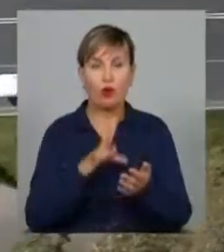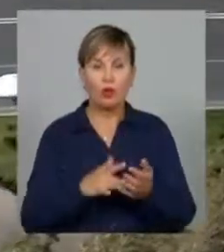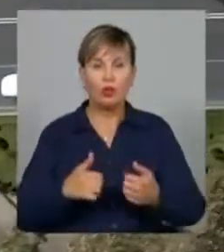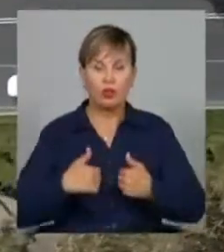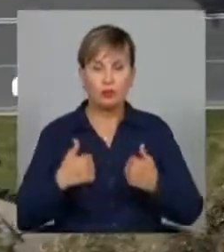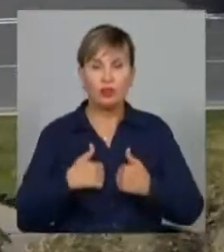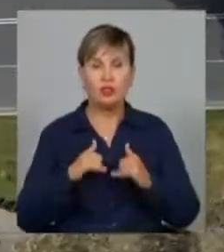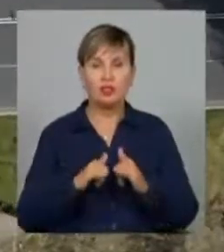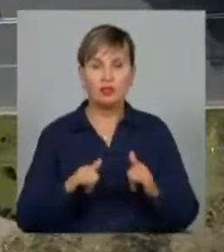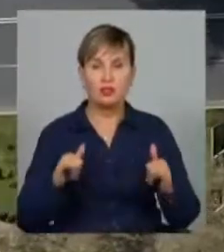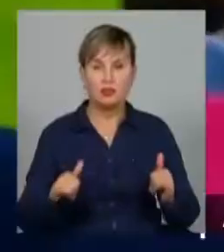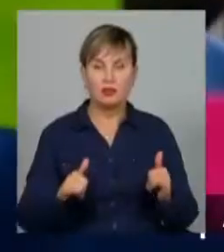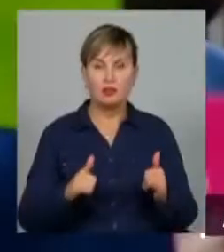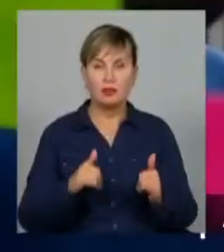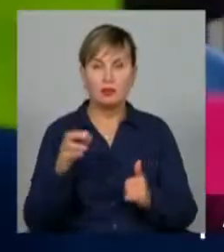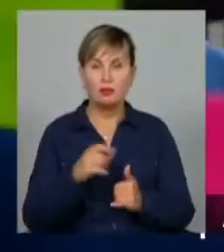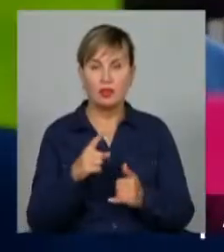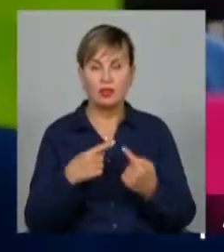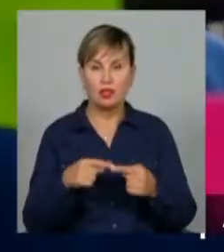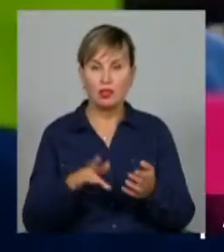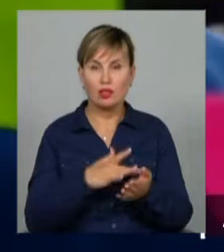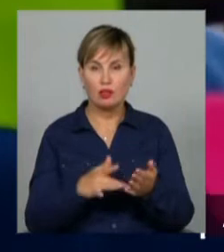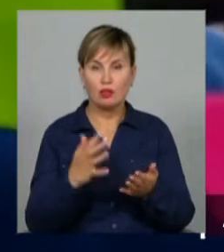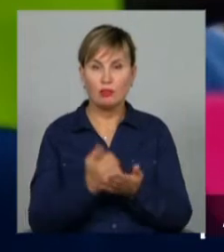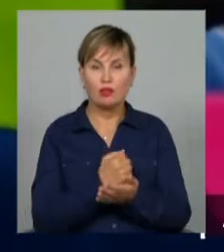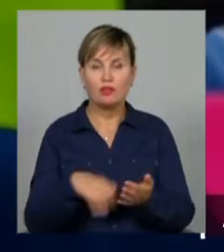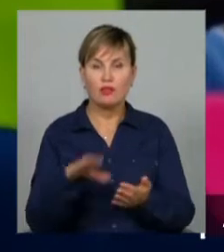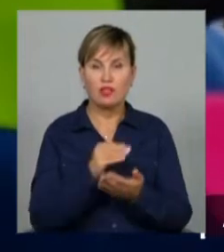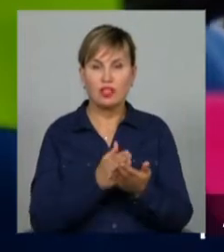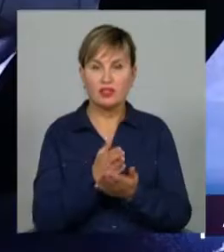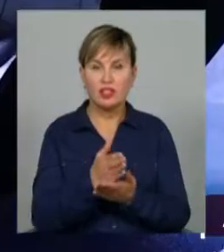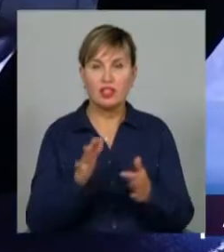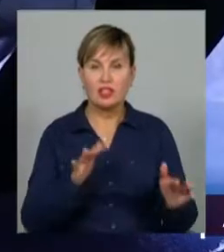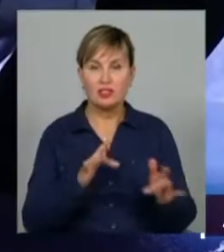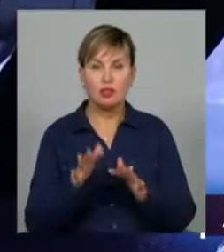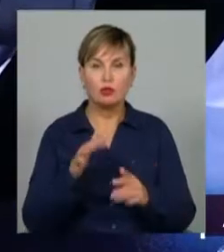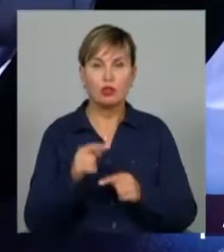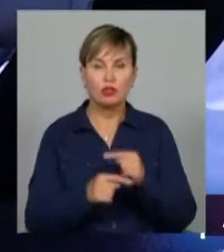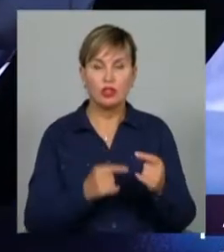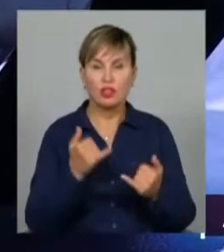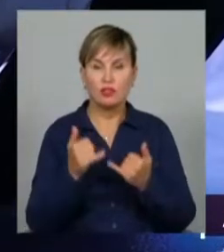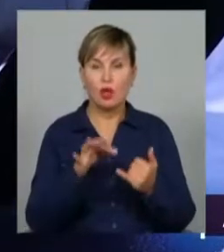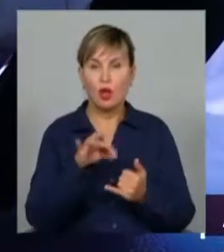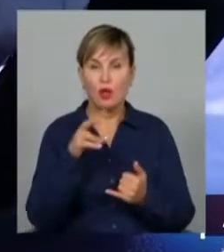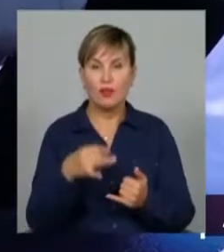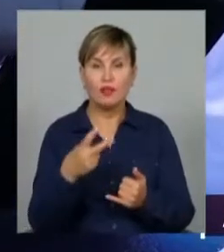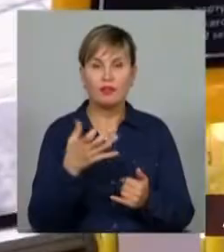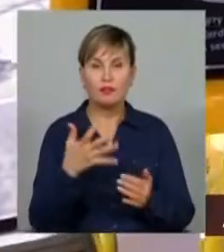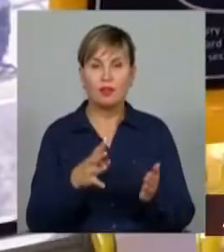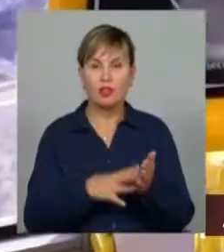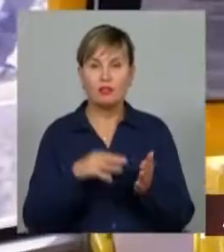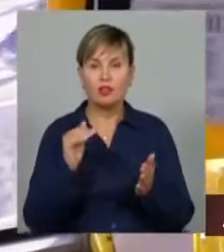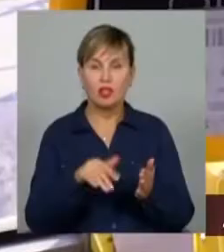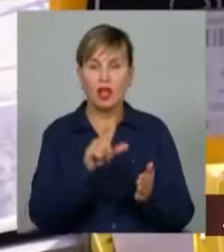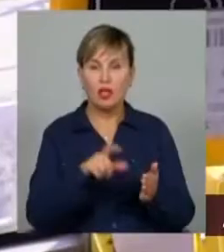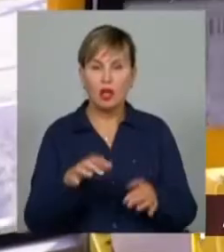стремительно развивается сервис безналичного расчета. Он охватил практически все сферы деятельности. Только через сервис ОНАЙ 259 тысяч